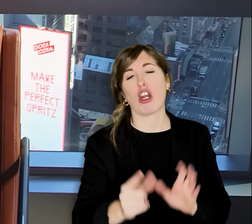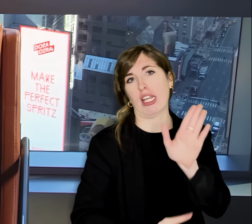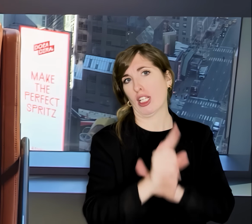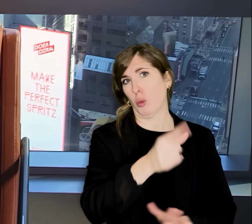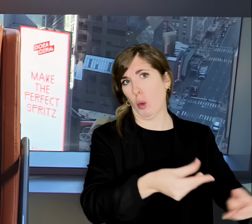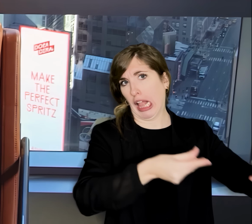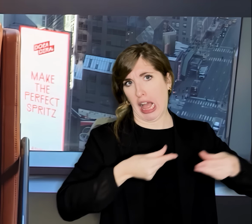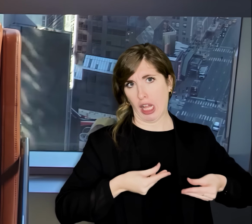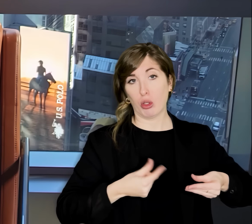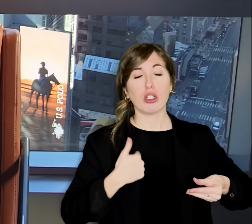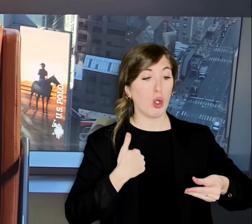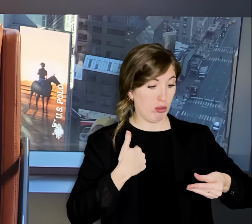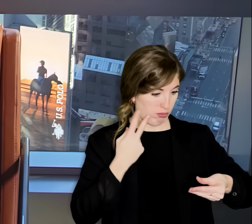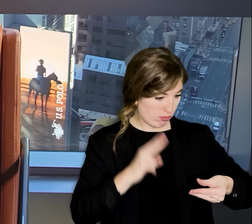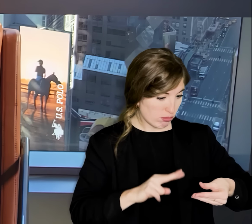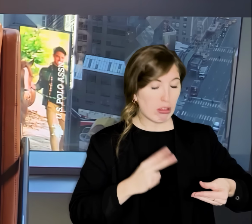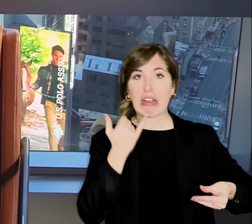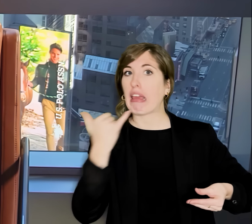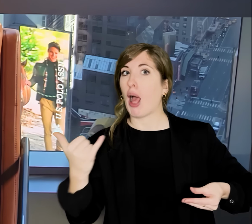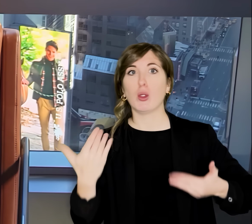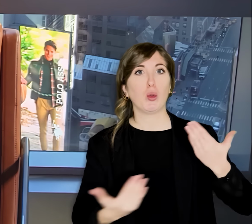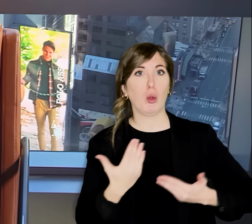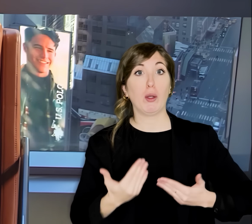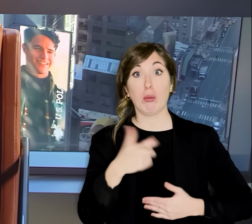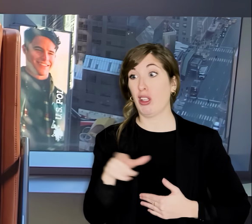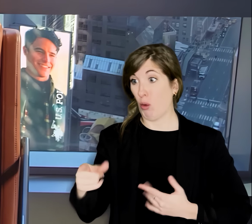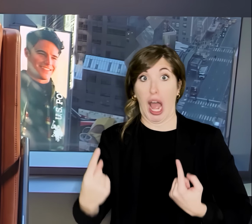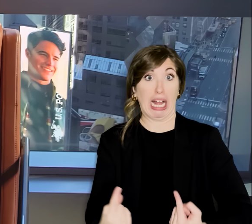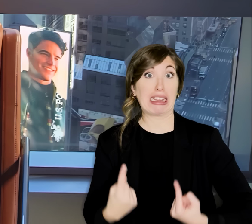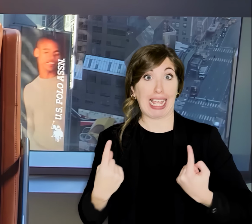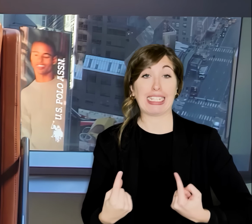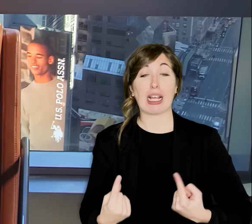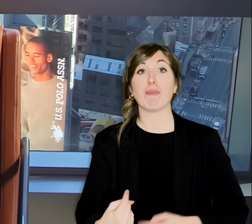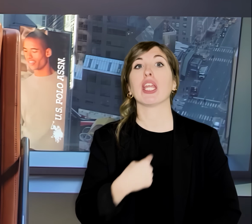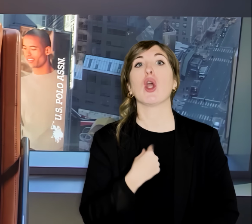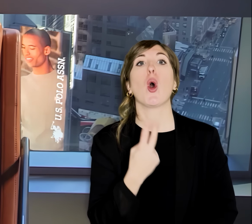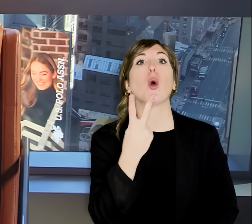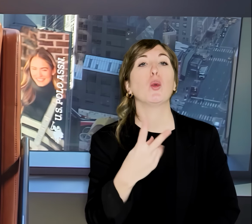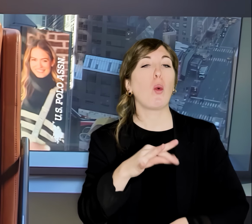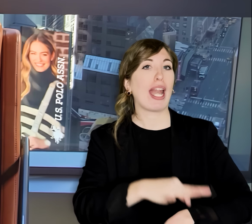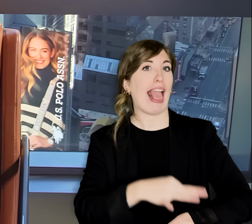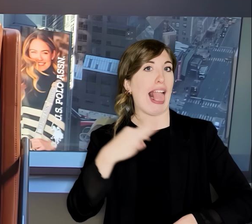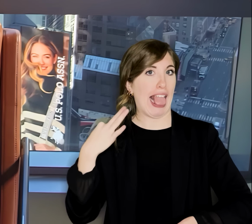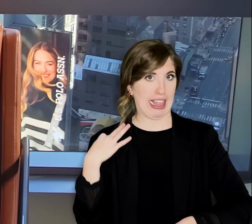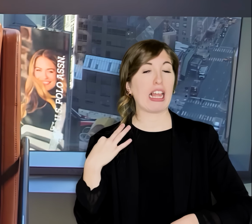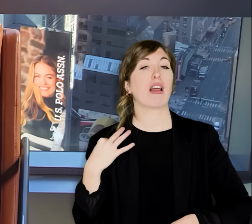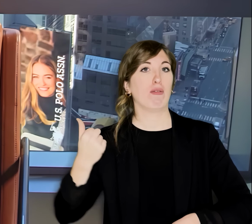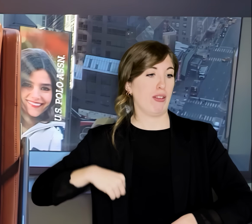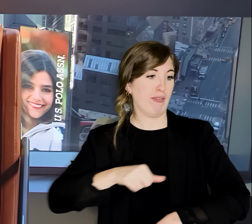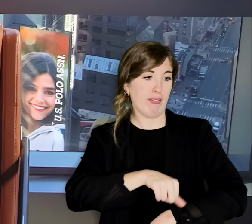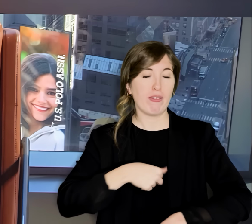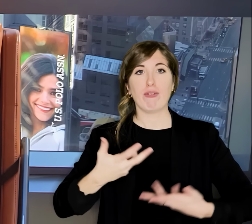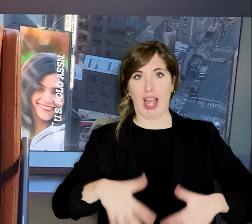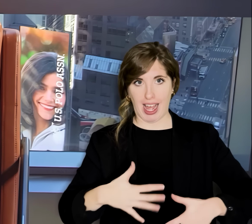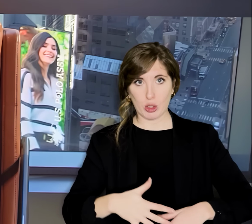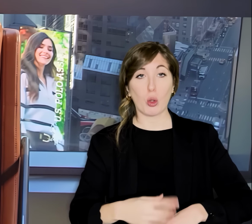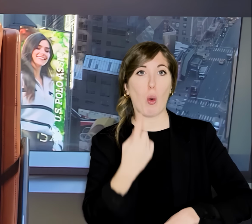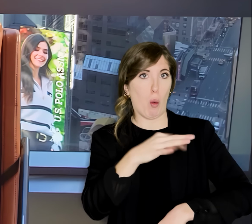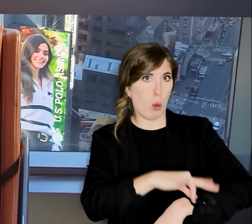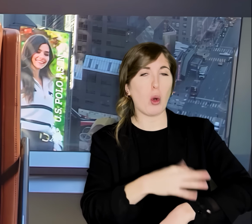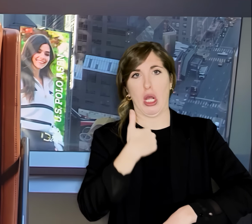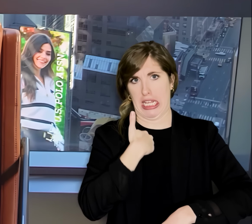un motivo molto semplice perché comunque da te allora io ho tolto due Mei uno me lo sono tolto io e un altro me l'ha tolto